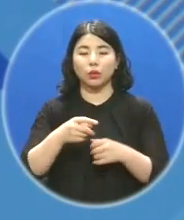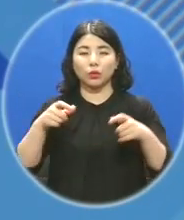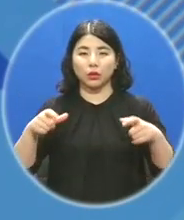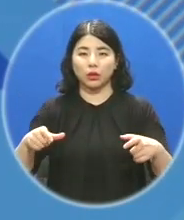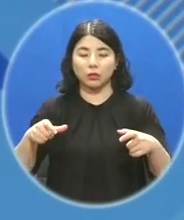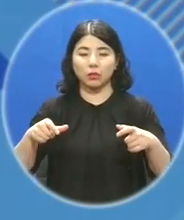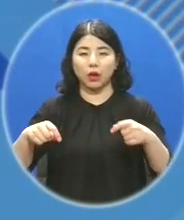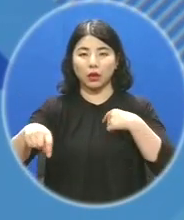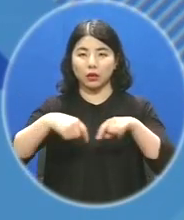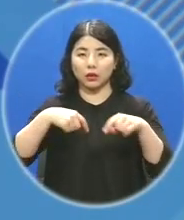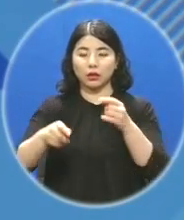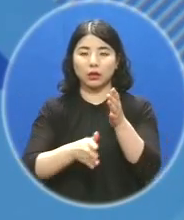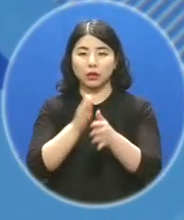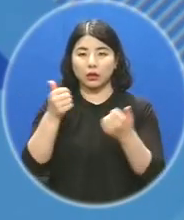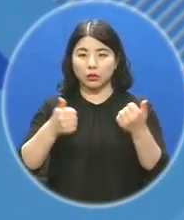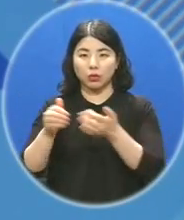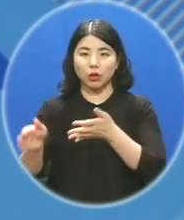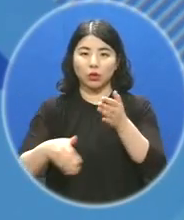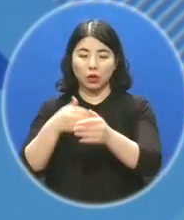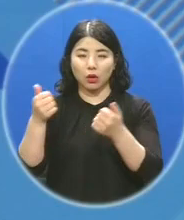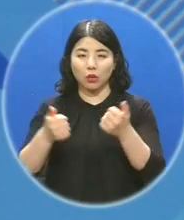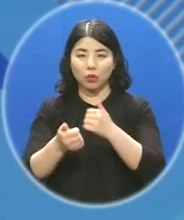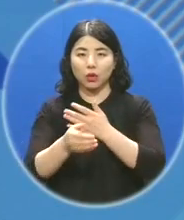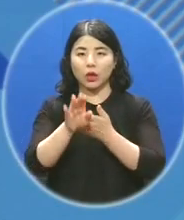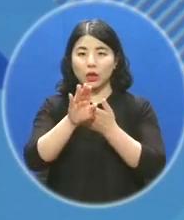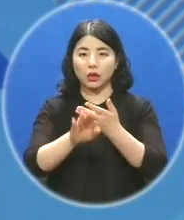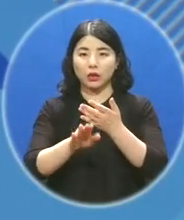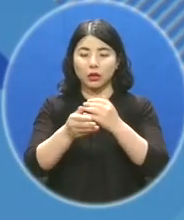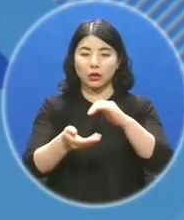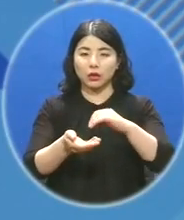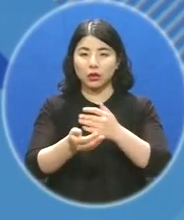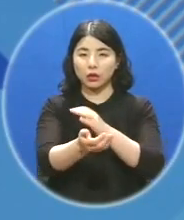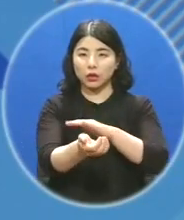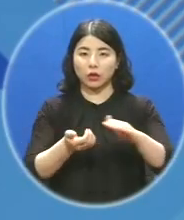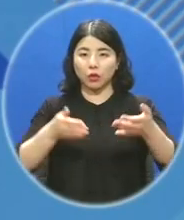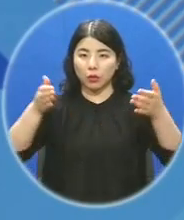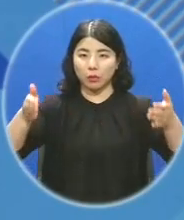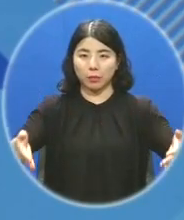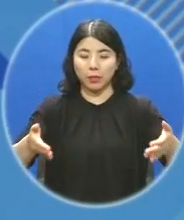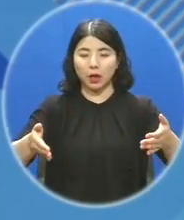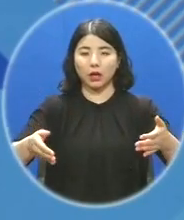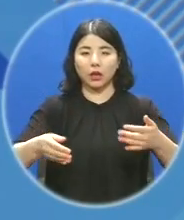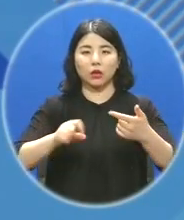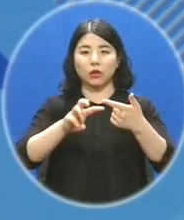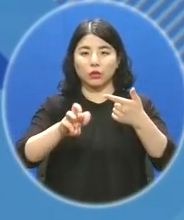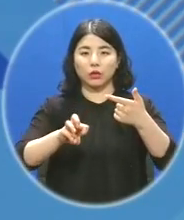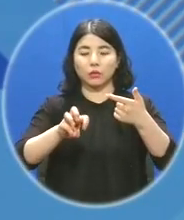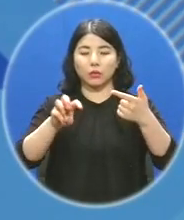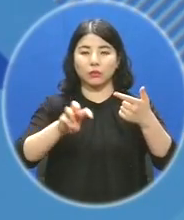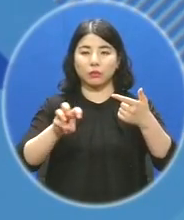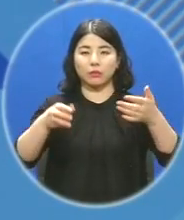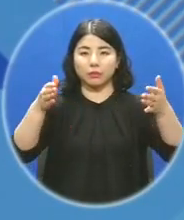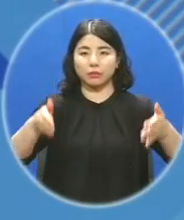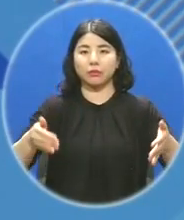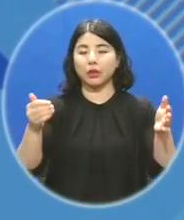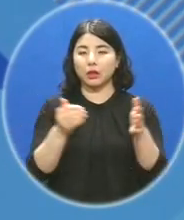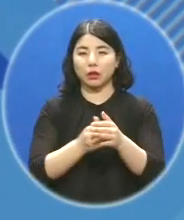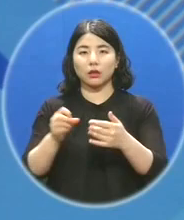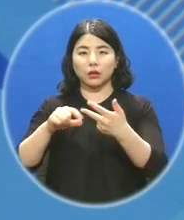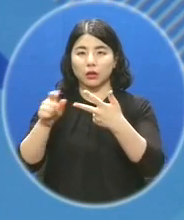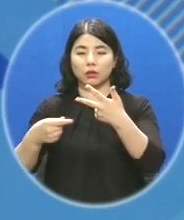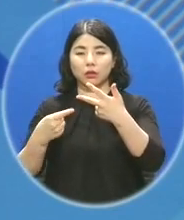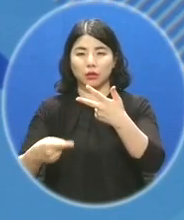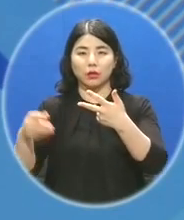지방자치 도의회, 시의회, 전반기 의장단의 임기는 6월 30일자로 만료가 되고 7월 1일부터